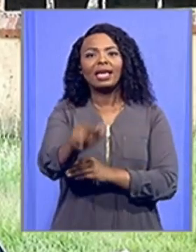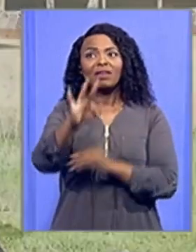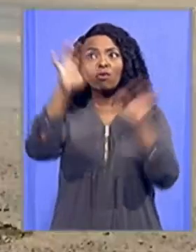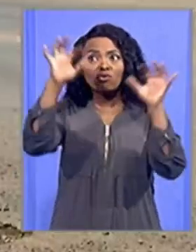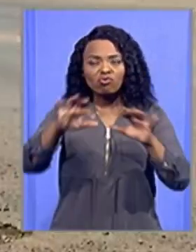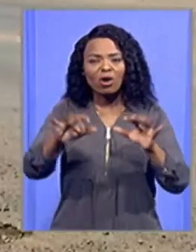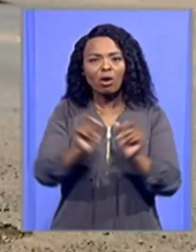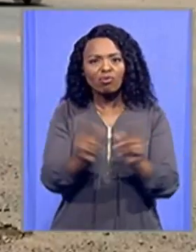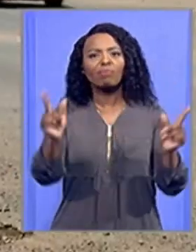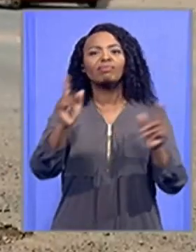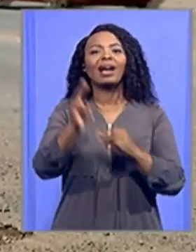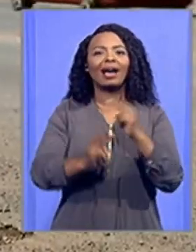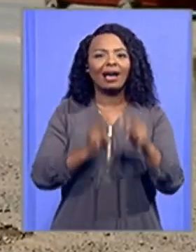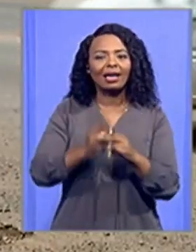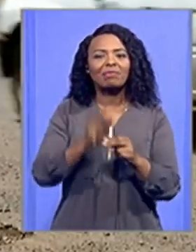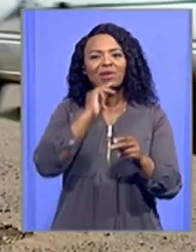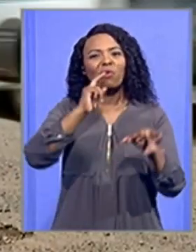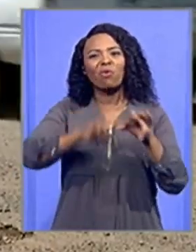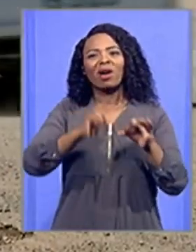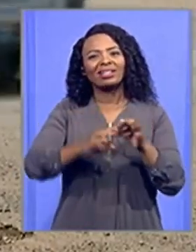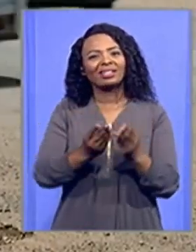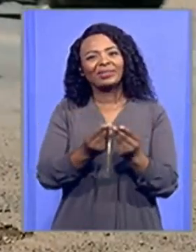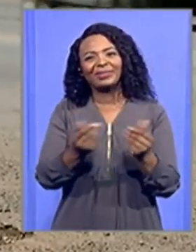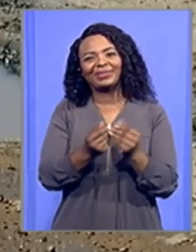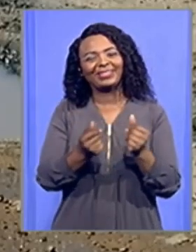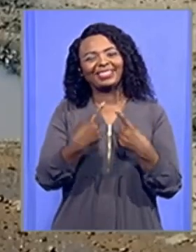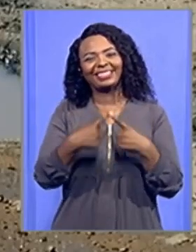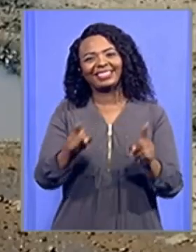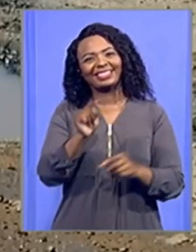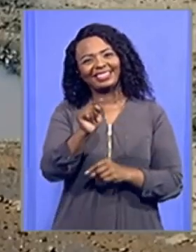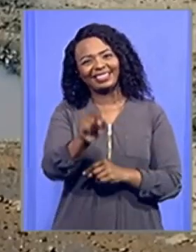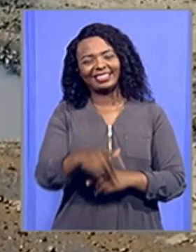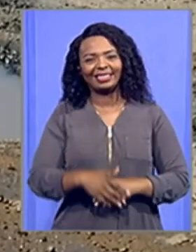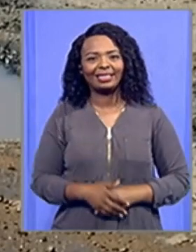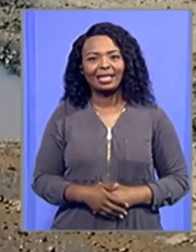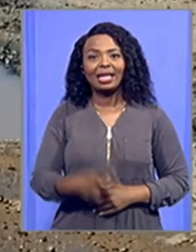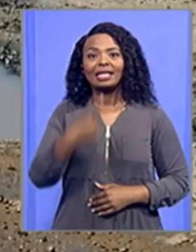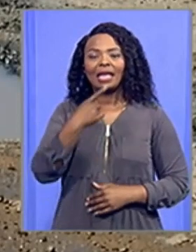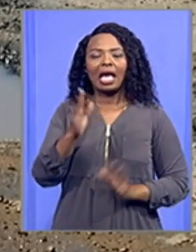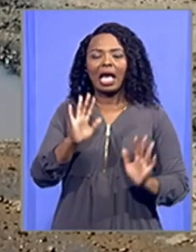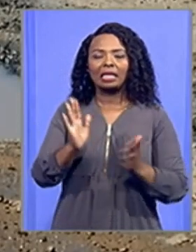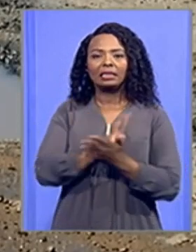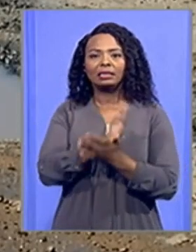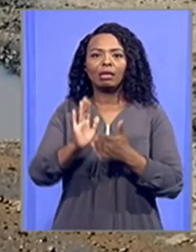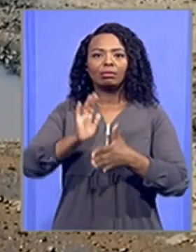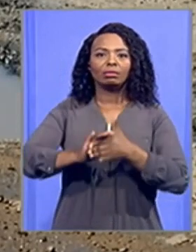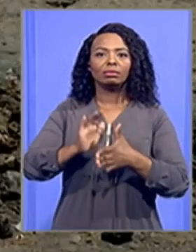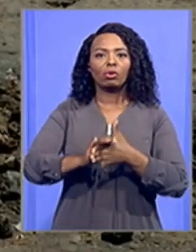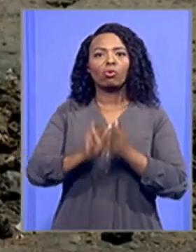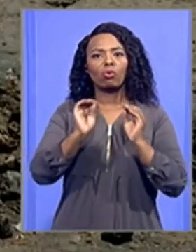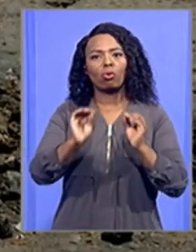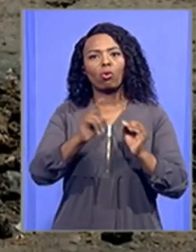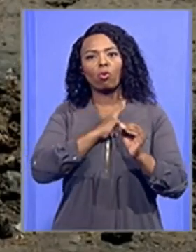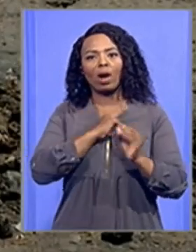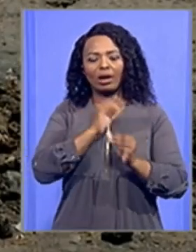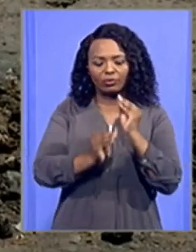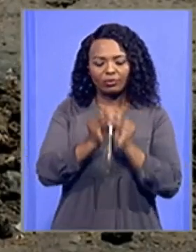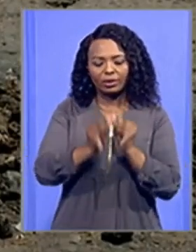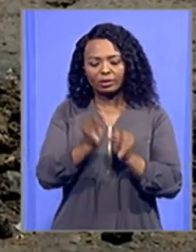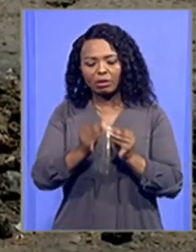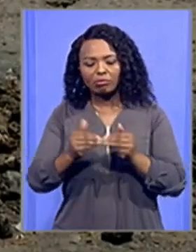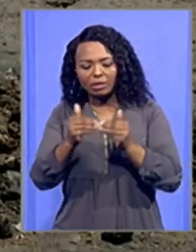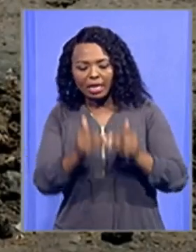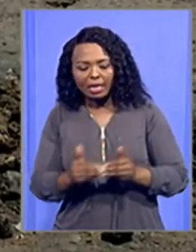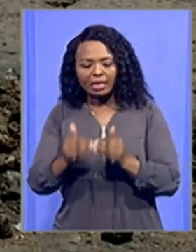gape. Lefapha la ditiro tsa botlhe la re go mabaka mangwe a dirang gore ba seka ba kgona le go tlhokomela ditsela